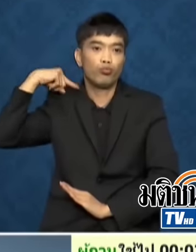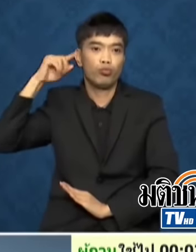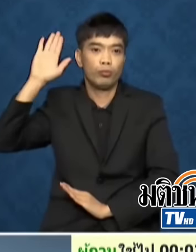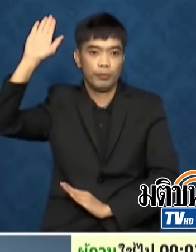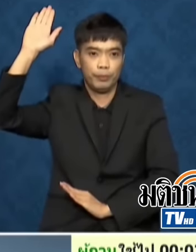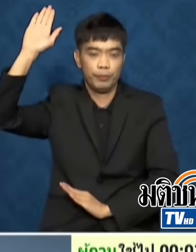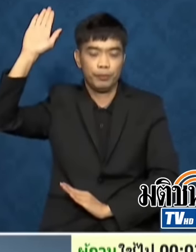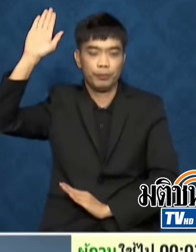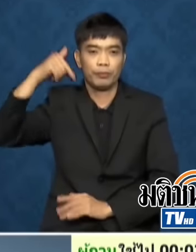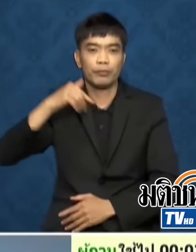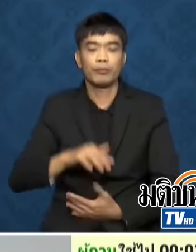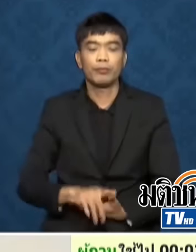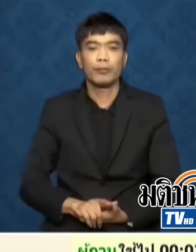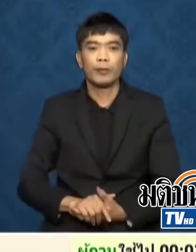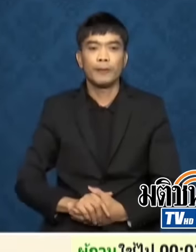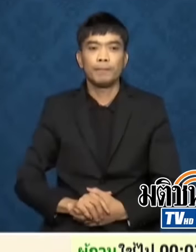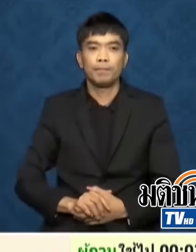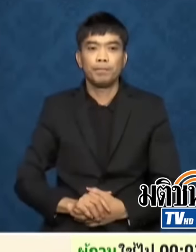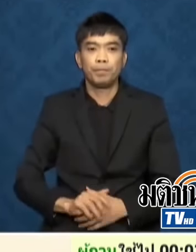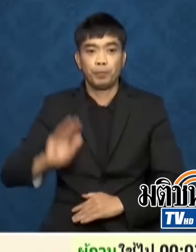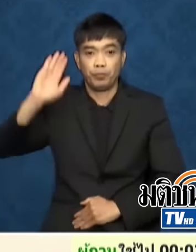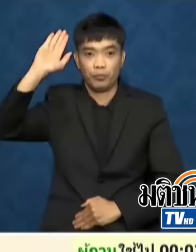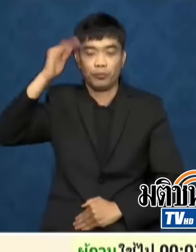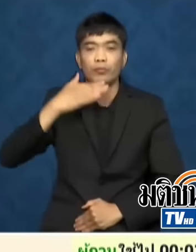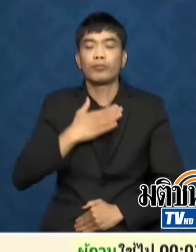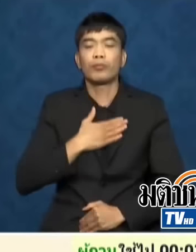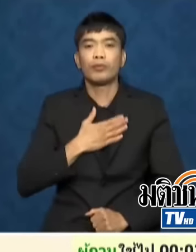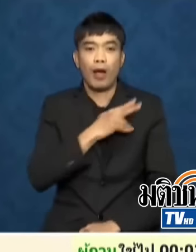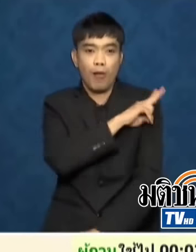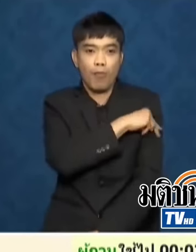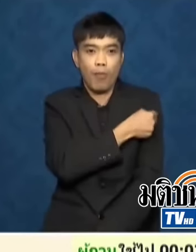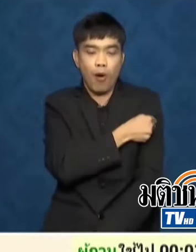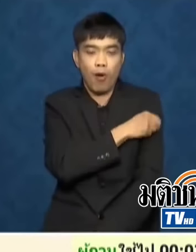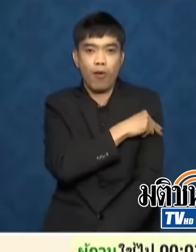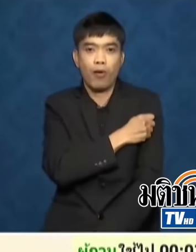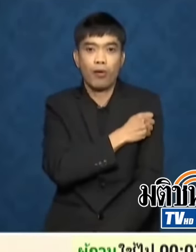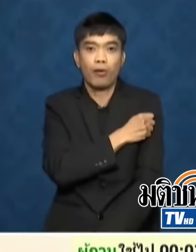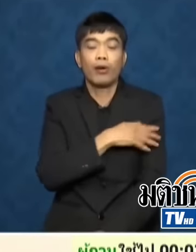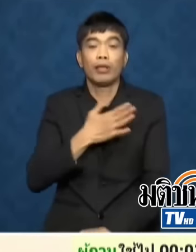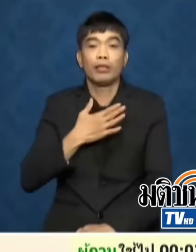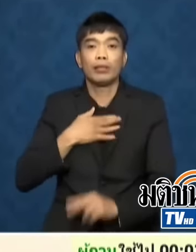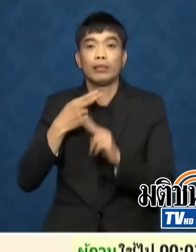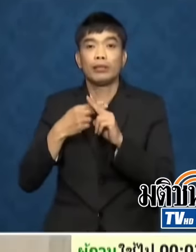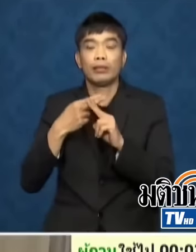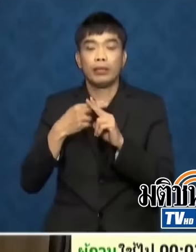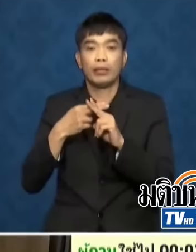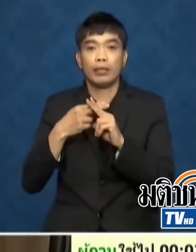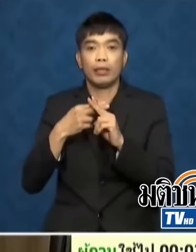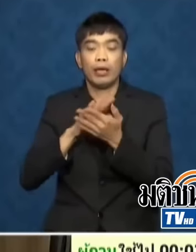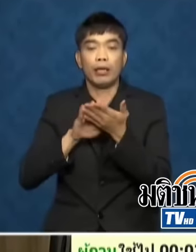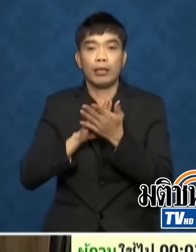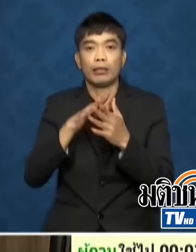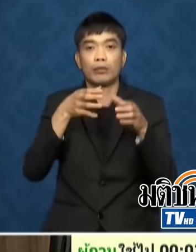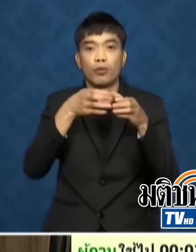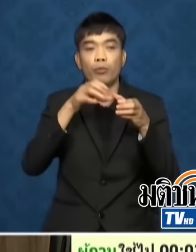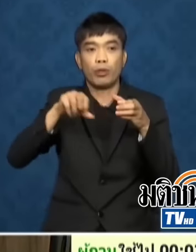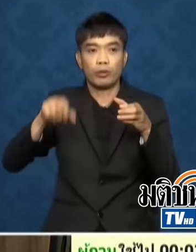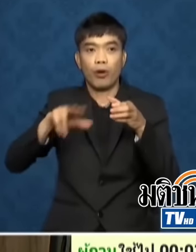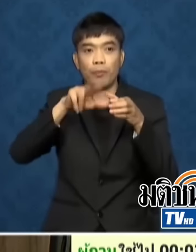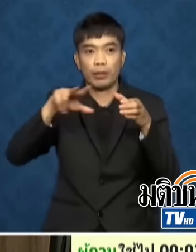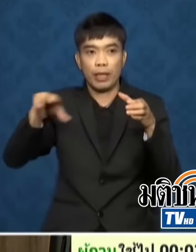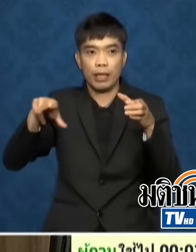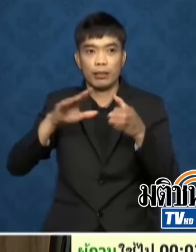ครับปวดครับเชิญครับเชิญแล้วครับ ท่านประธานคะดิฉันทันตแพทย์หญิงศรียดาปริมาพันธ์สมาชิกสภาผู้แทนราษฎรแบบบัญชีรายชื่อพรรคเพื่อไทยนะค